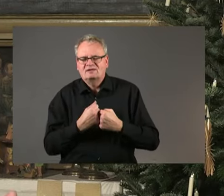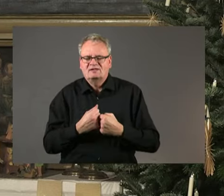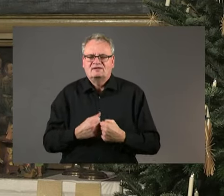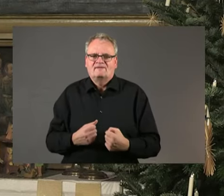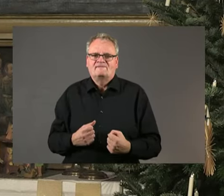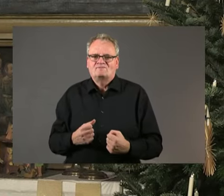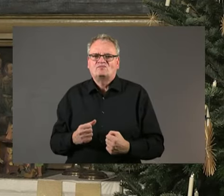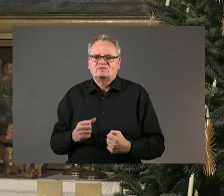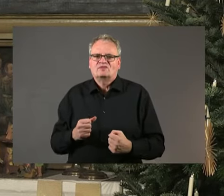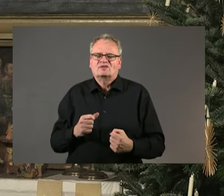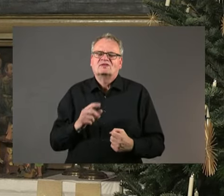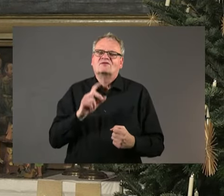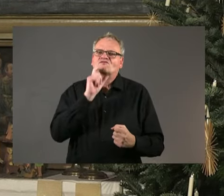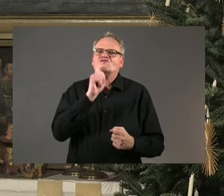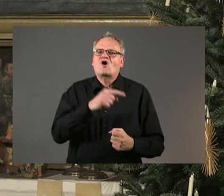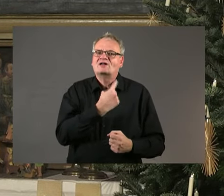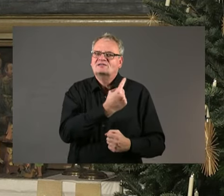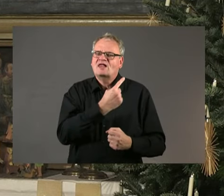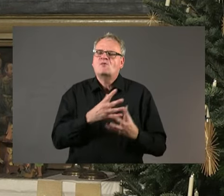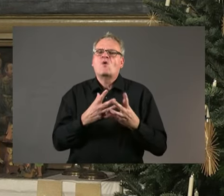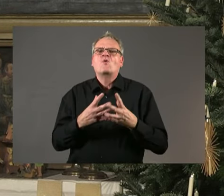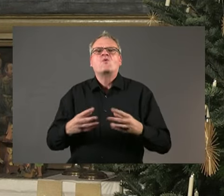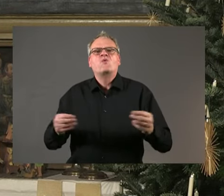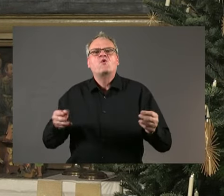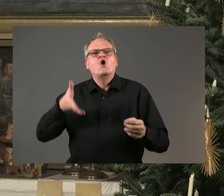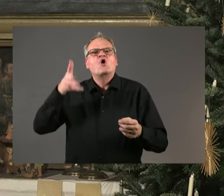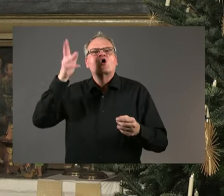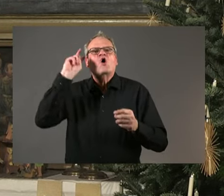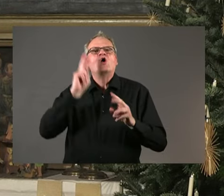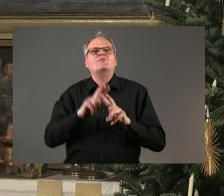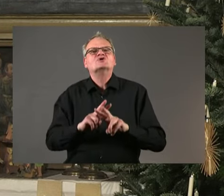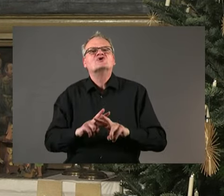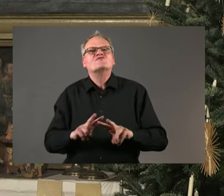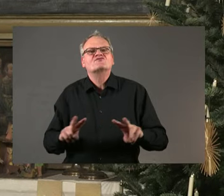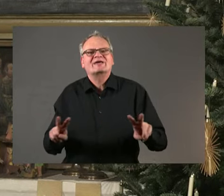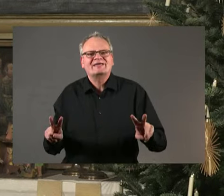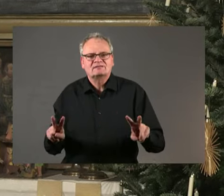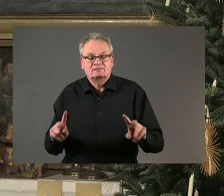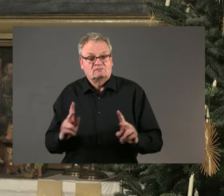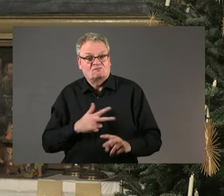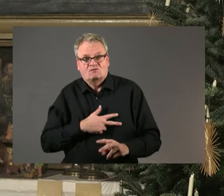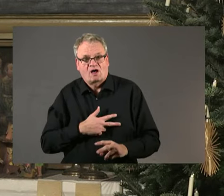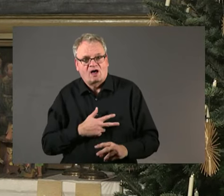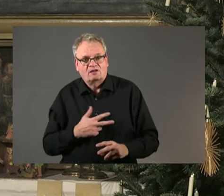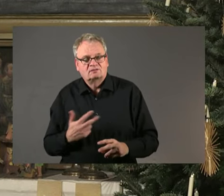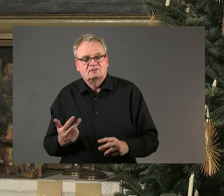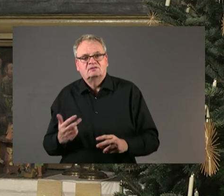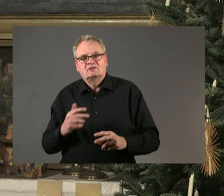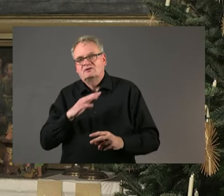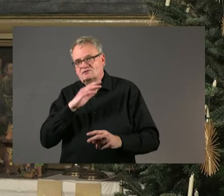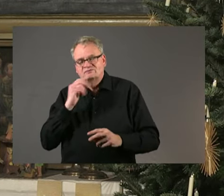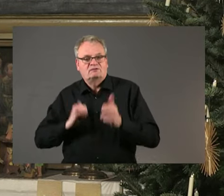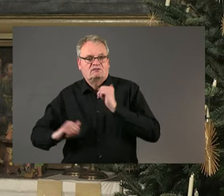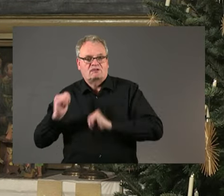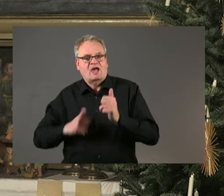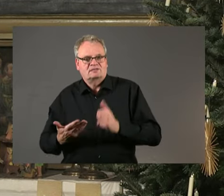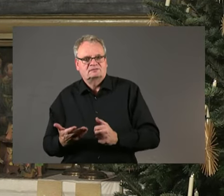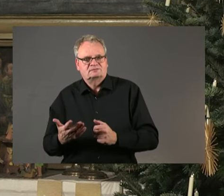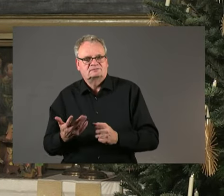sogenannte römische Frieden war für alle Nichtrömer vor allem eins: römische Propaganda.